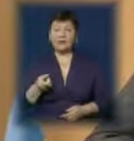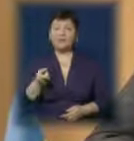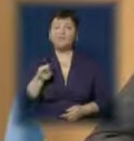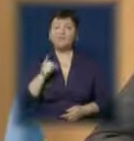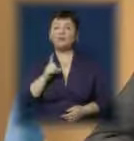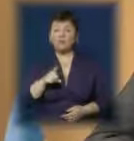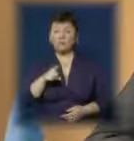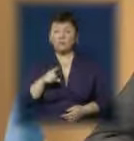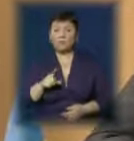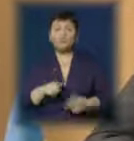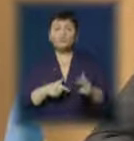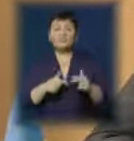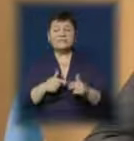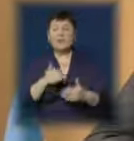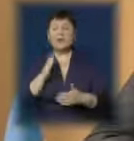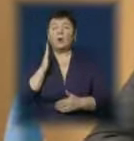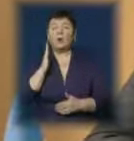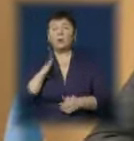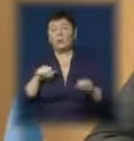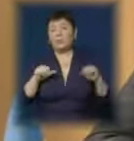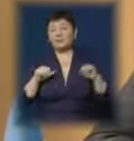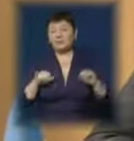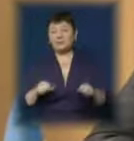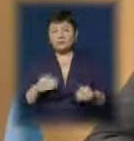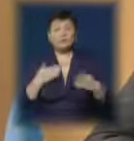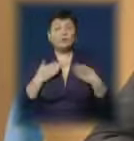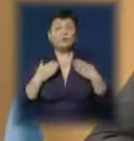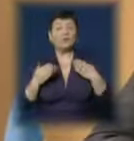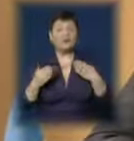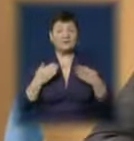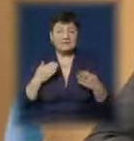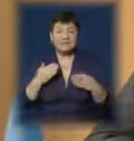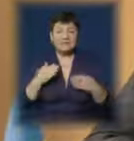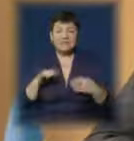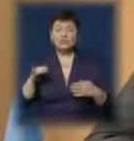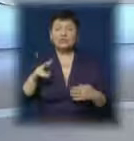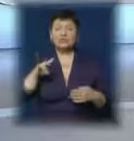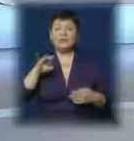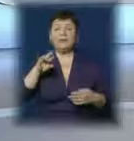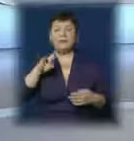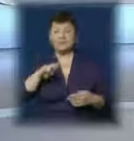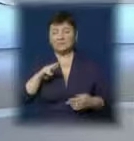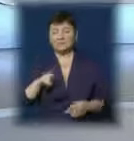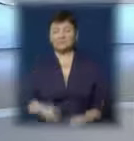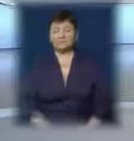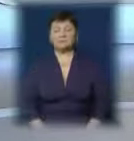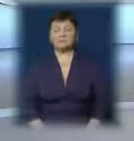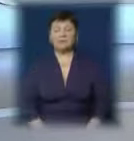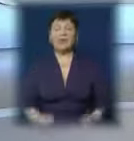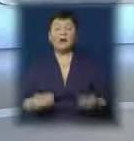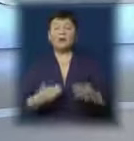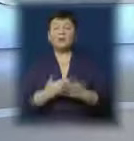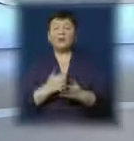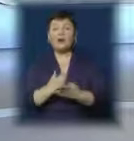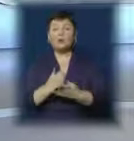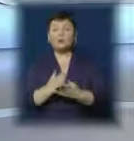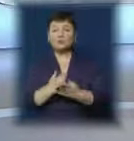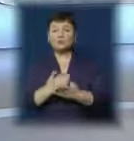громада Закарпаття так само буде мати можливість спілкуватися із Юлією Тимошенко. Нова послуга